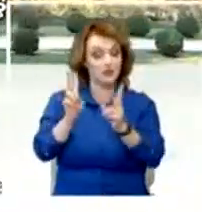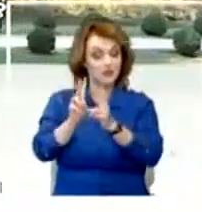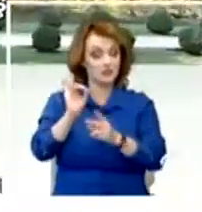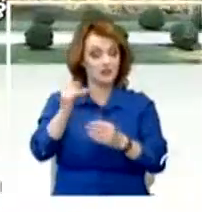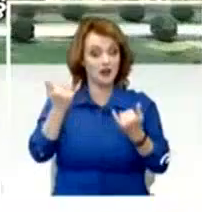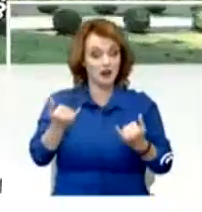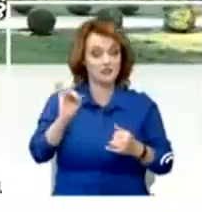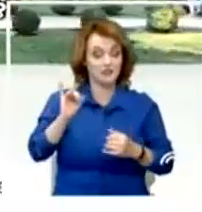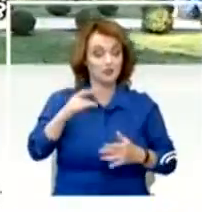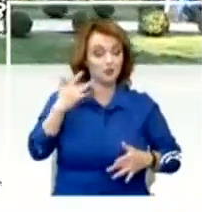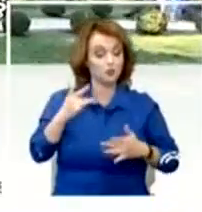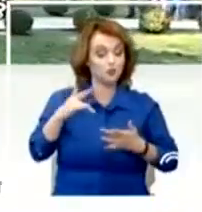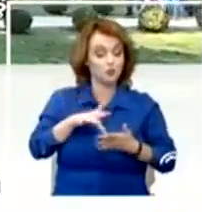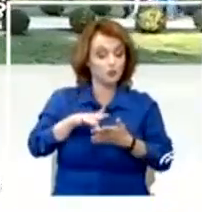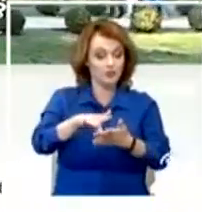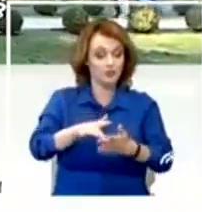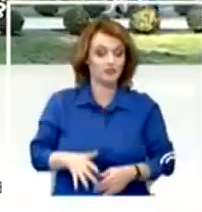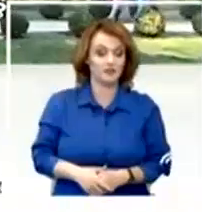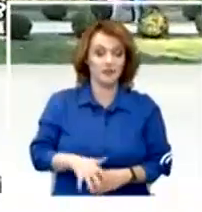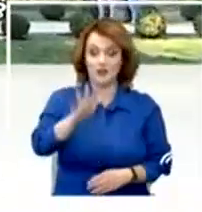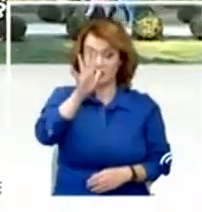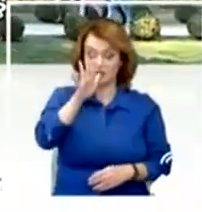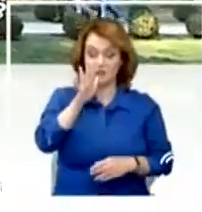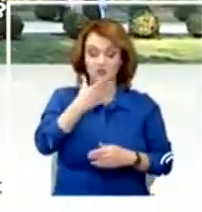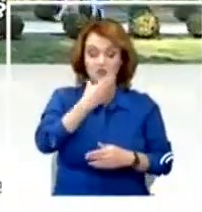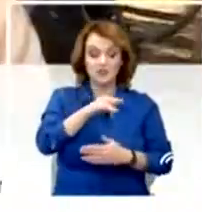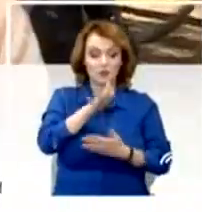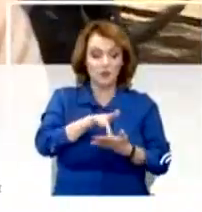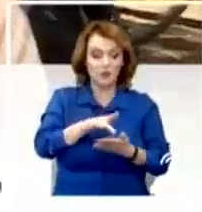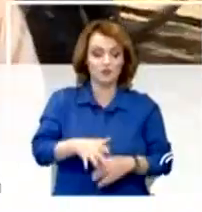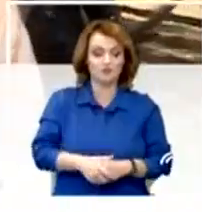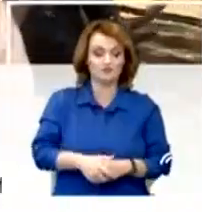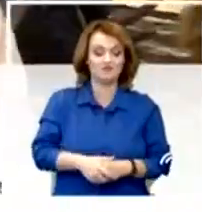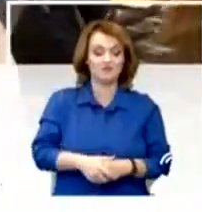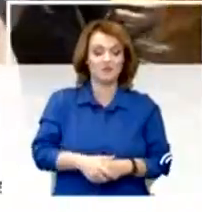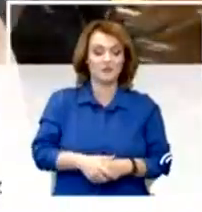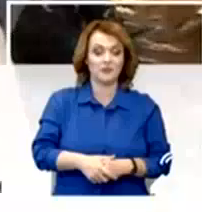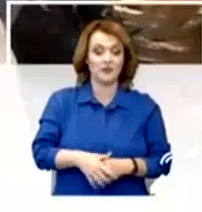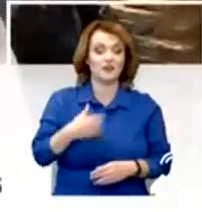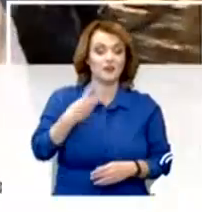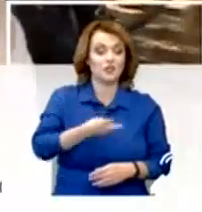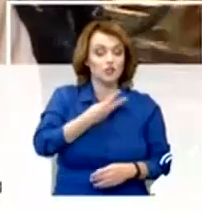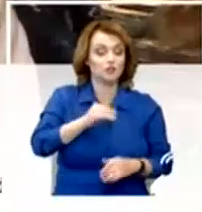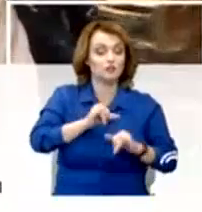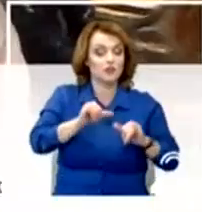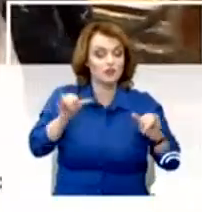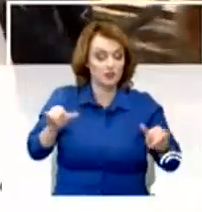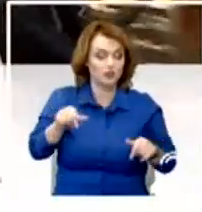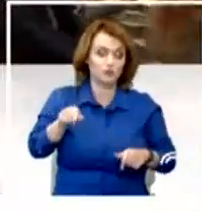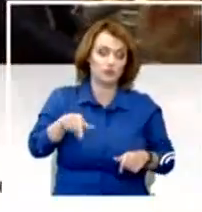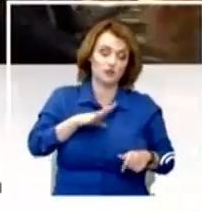It's a very beautiful city. I really like it. I enjoy this kind of festival very much. Prosperitate, desigur. Să fie ordine,